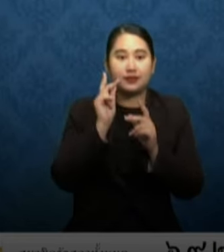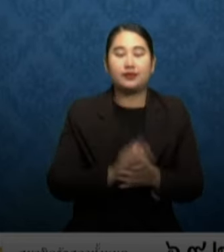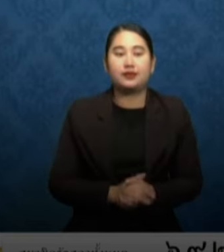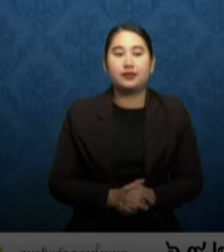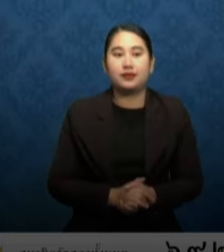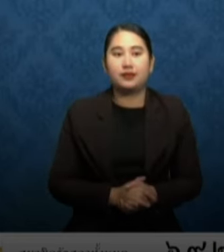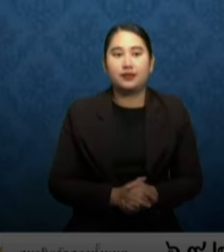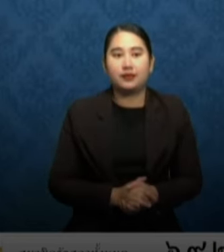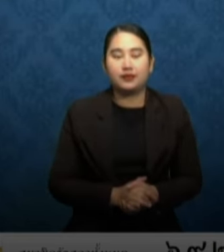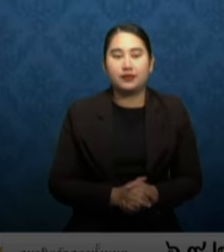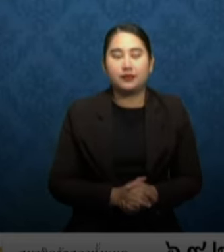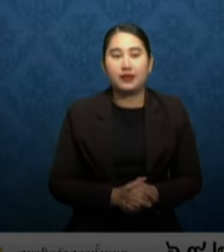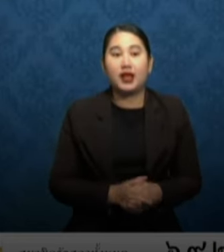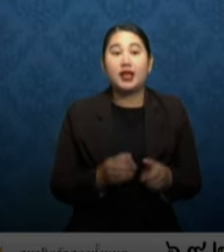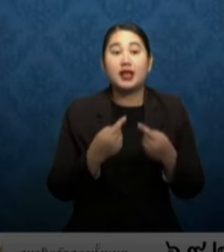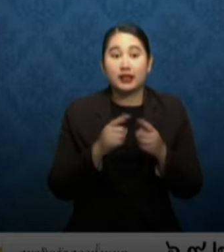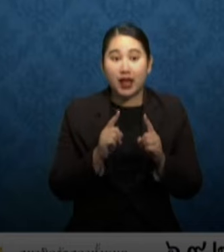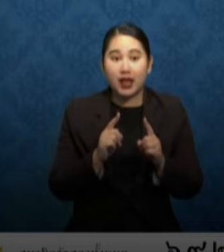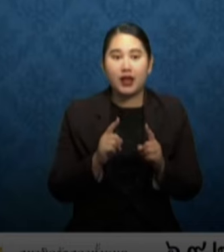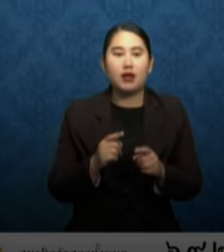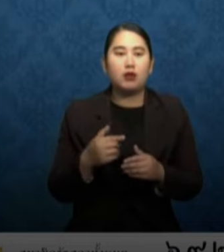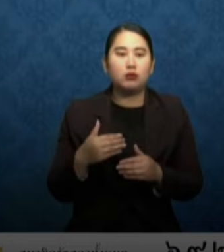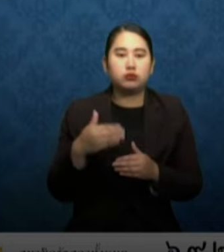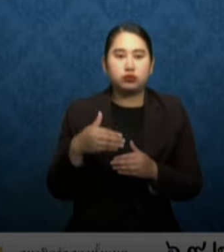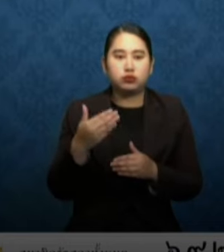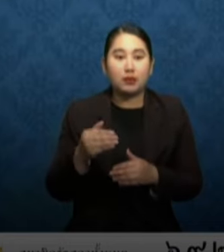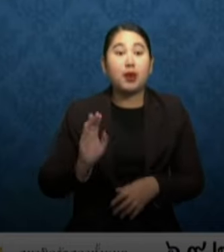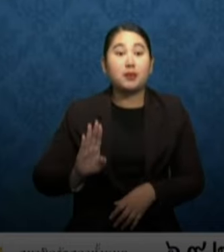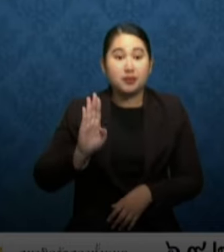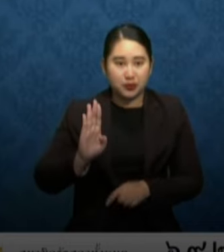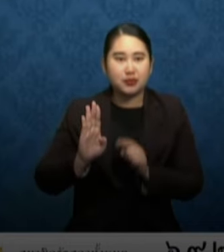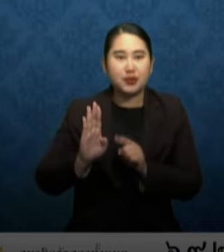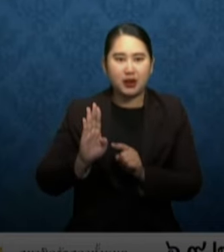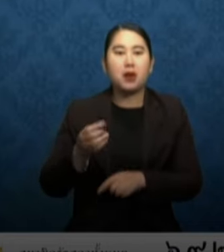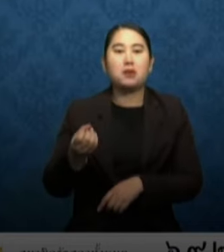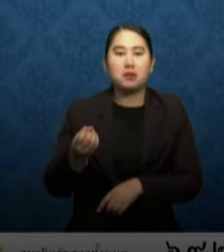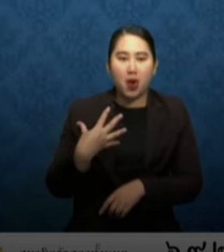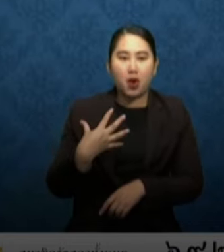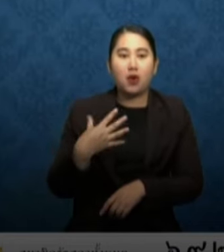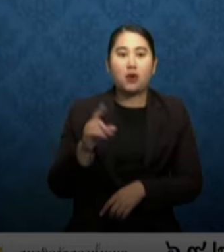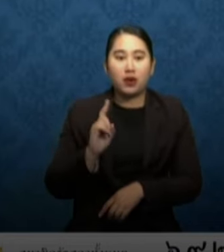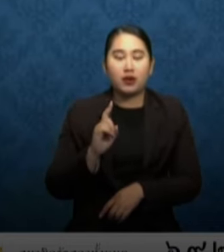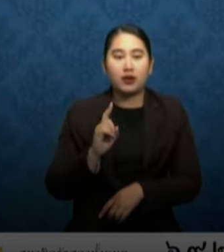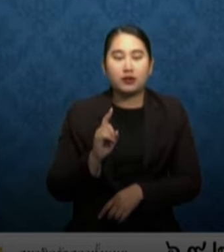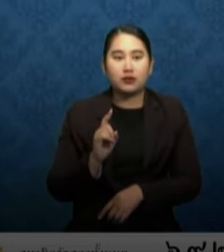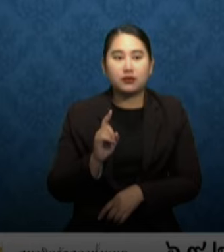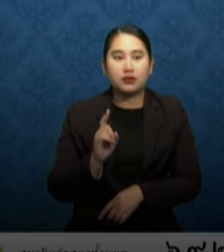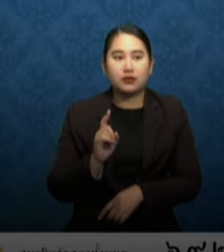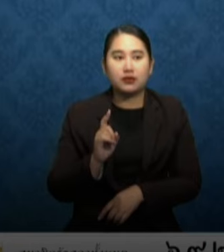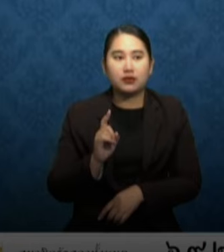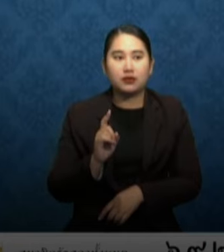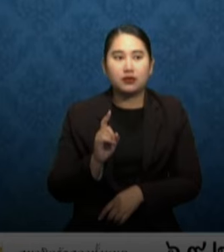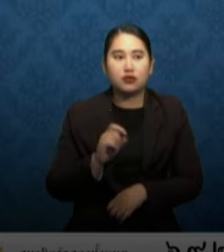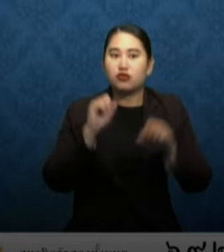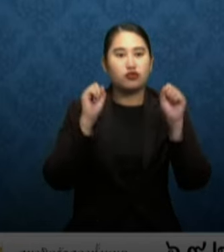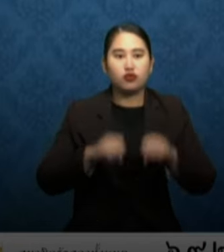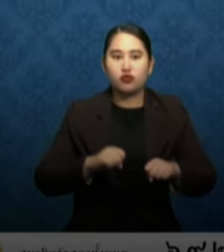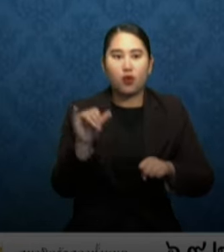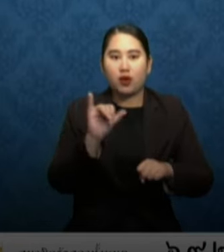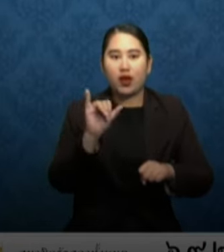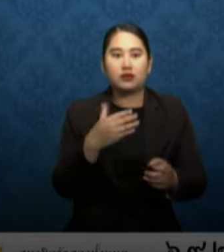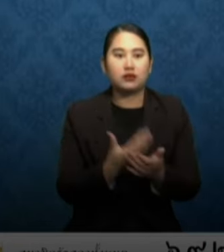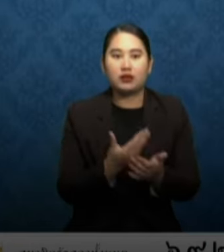การณ์แต่ไม่กี่ชั่วโมงต่อมาบริษัทไทยออยออกแถลงการตอบโต้ว่ามิได้ตกลงที่จะ